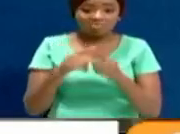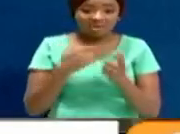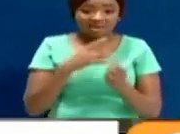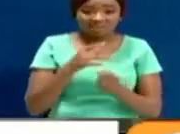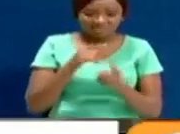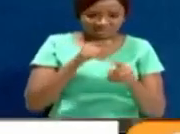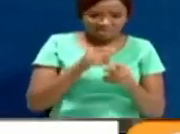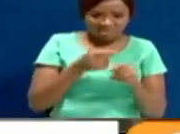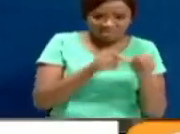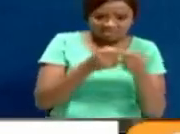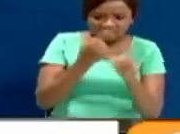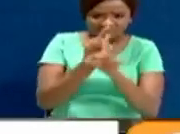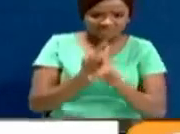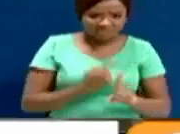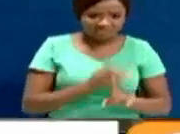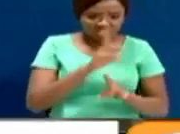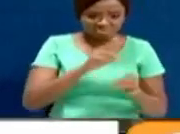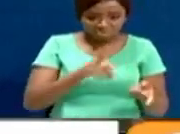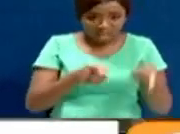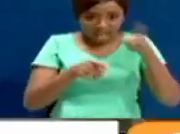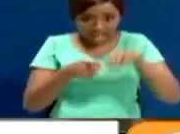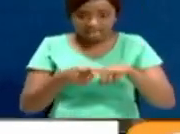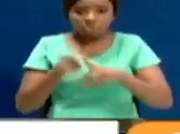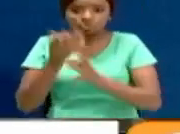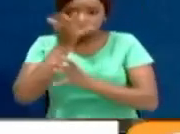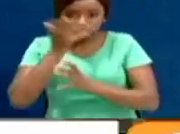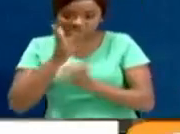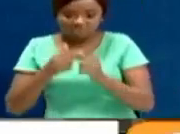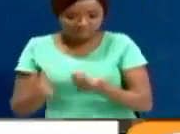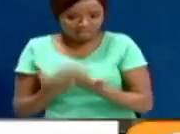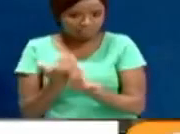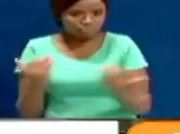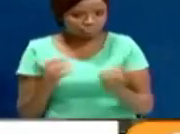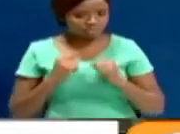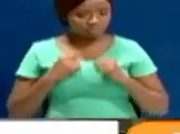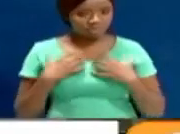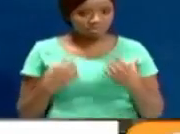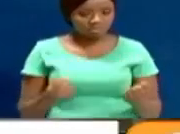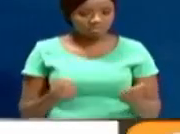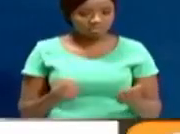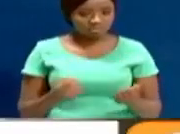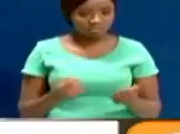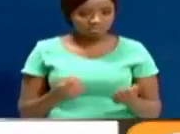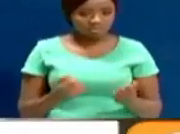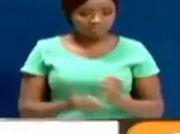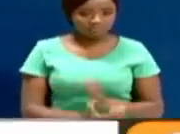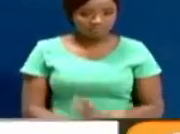chenene wanatumiwa kuongeza virutubishi ndani ya uji na wasaidia watoto wenye utapiamlo.